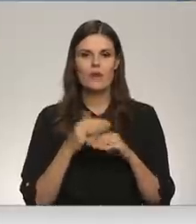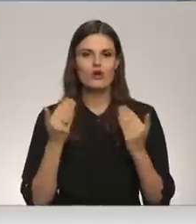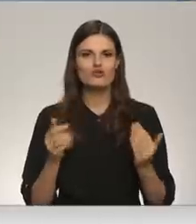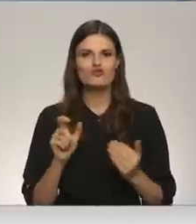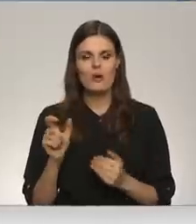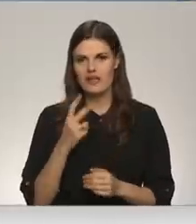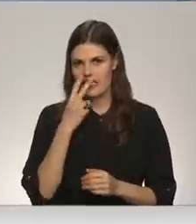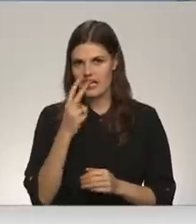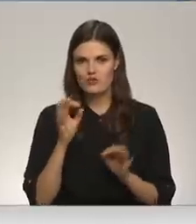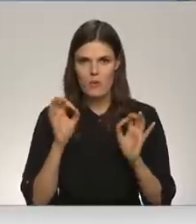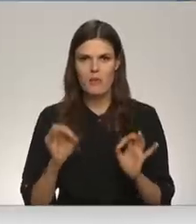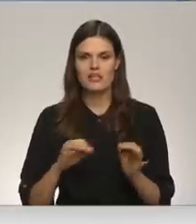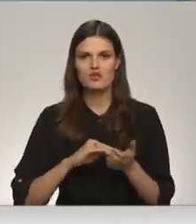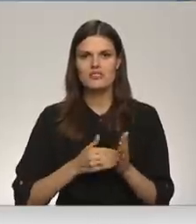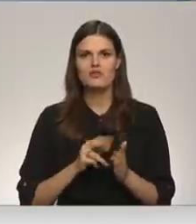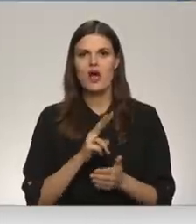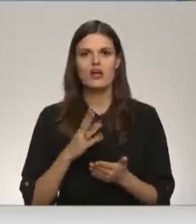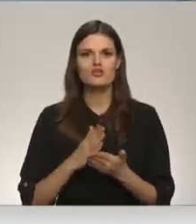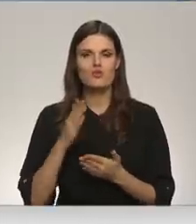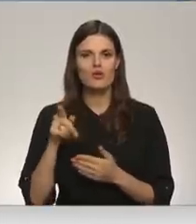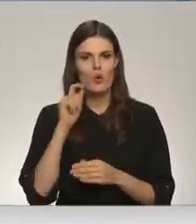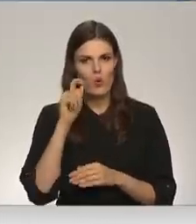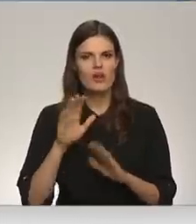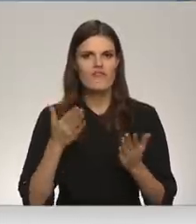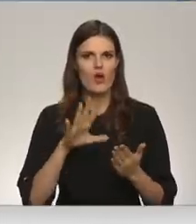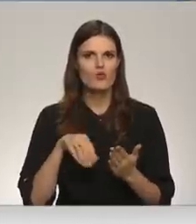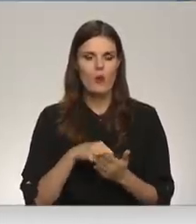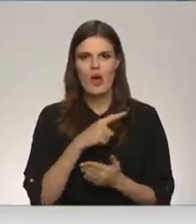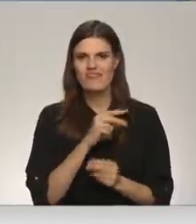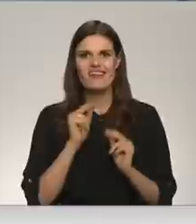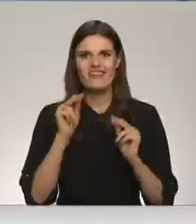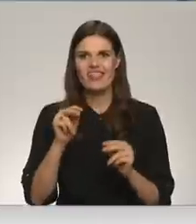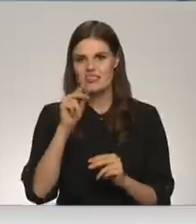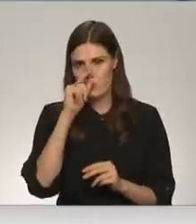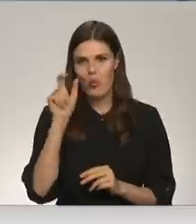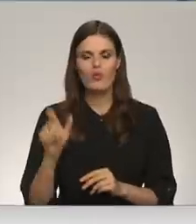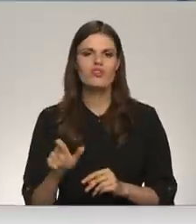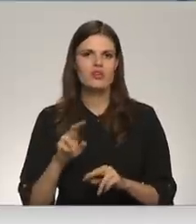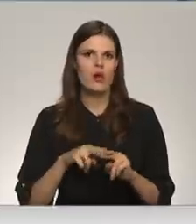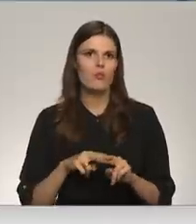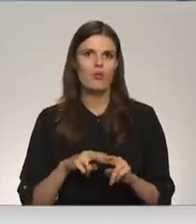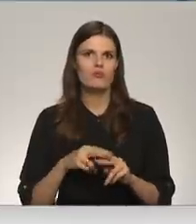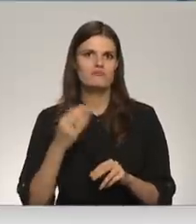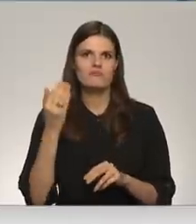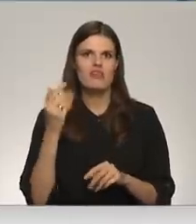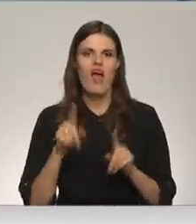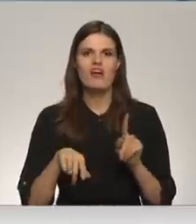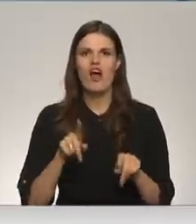šobrīd redz to patieso situāciju, kas notiek Ukrainā? Vai viņi vēl ar vienu tic Putinam un viņa, kā